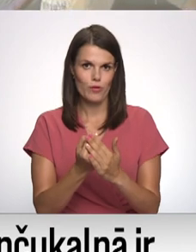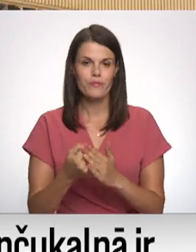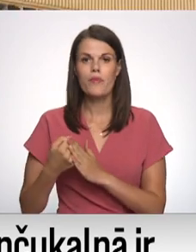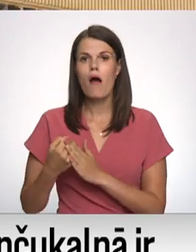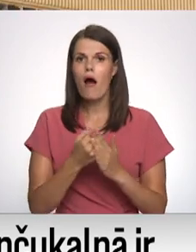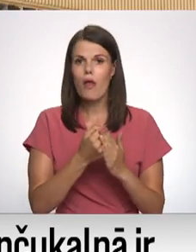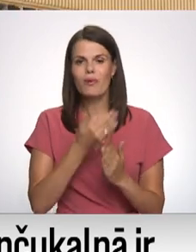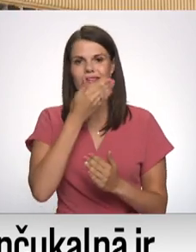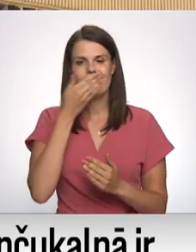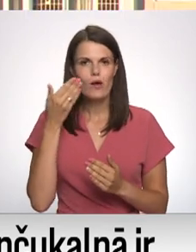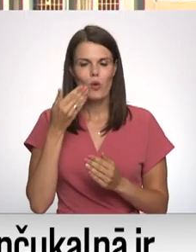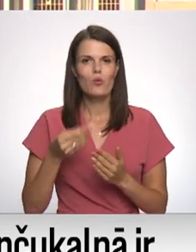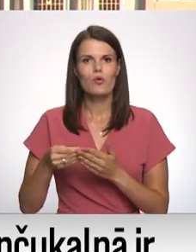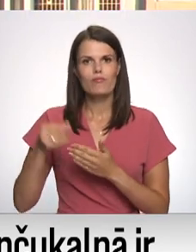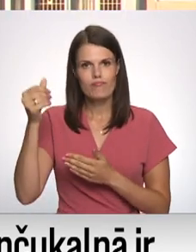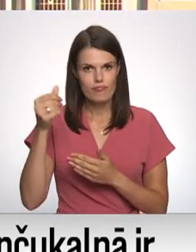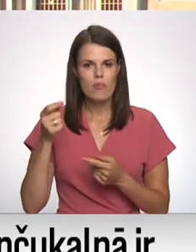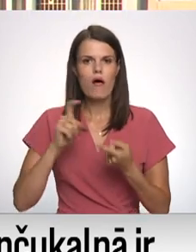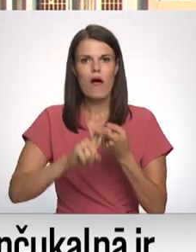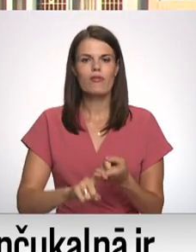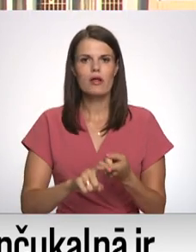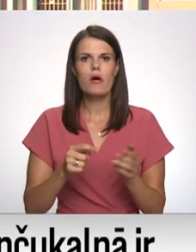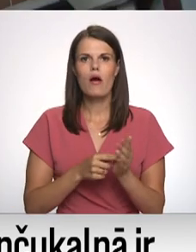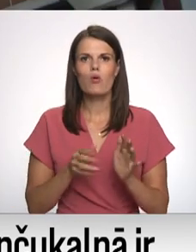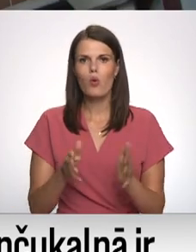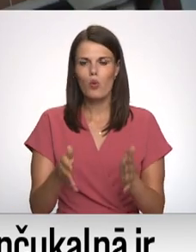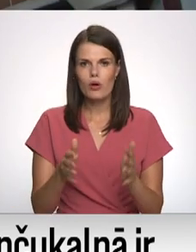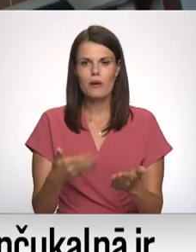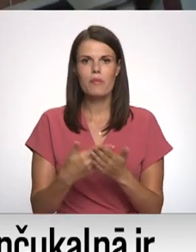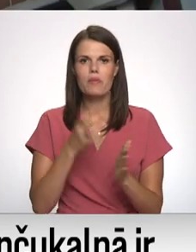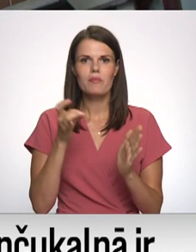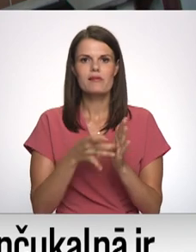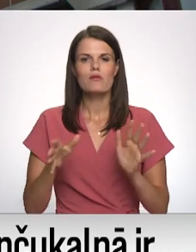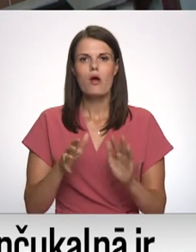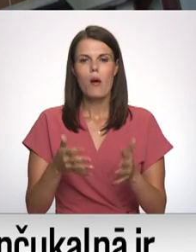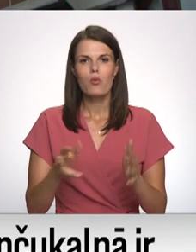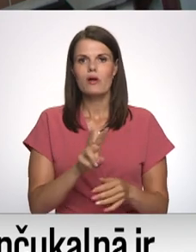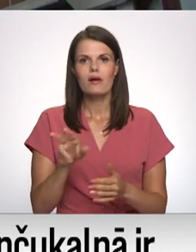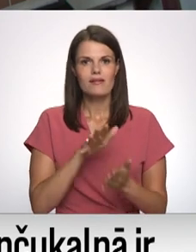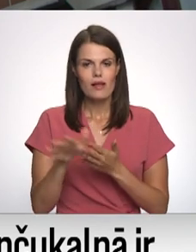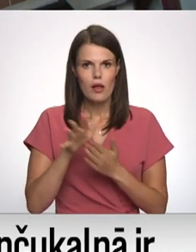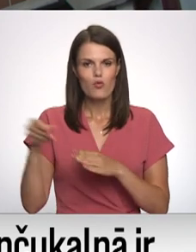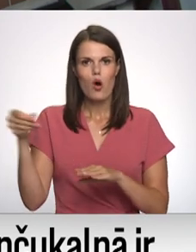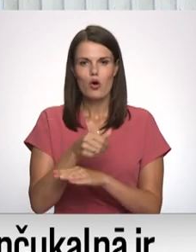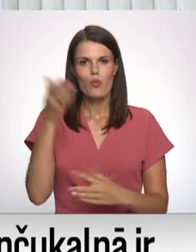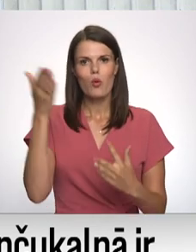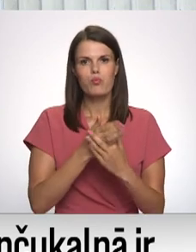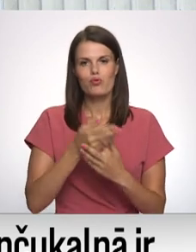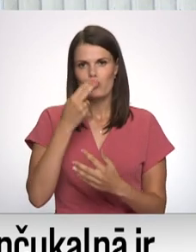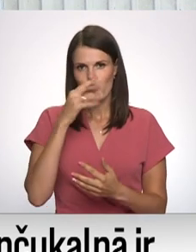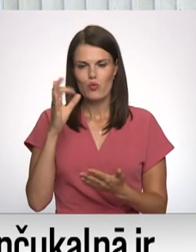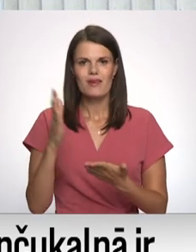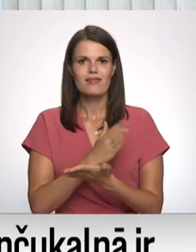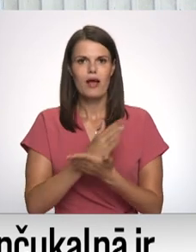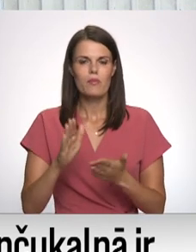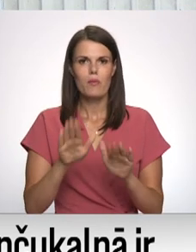Atbalsts siltumenerģijas sekšanai būs atkarīgs no kurināmā veida. Piemēram, centrālās apkuras lietotājiem kompensēs pusi no starpības starp